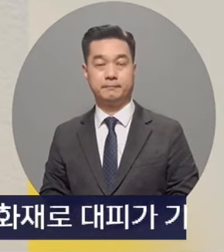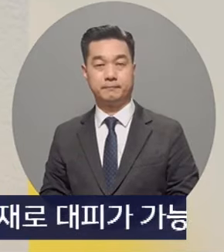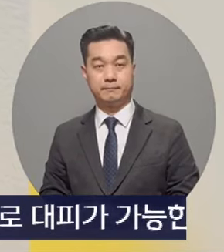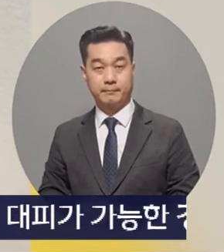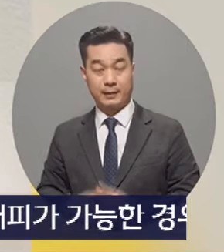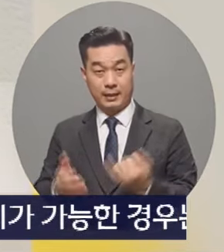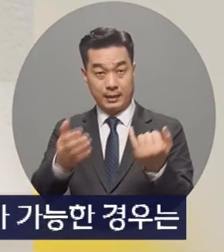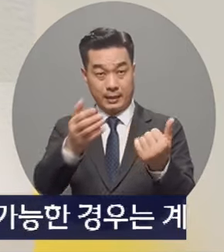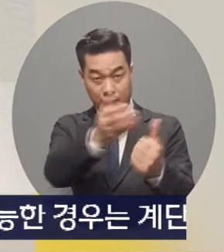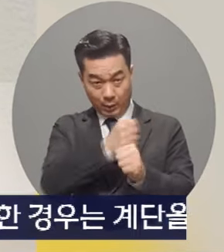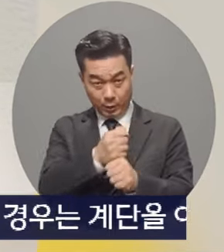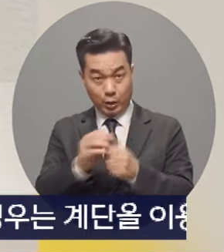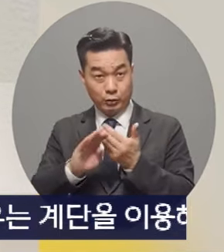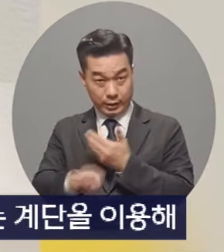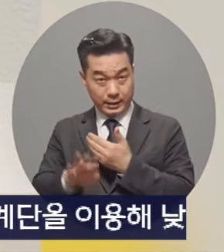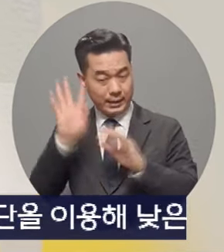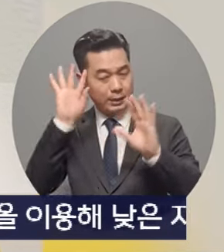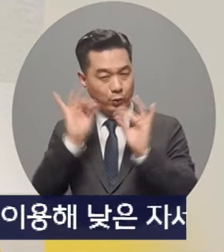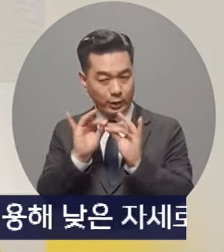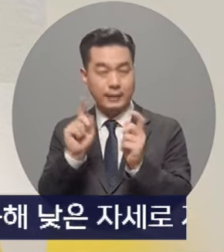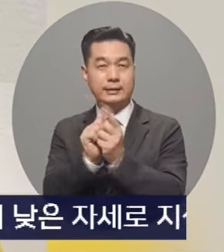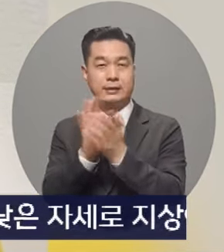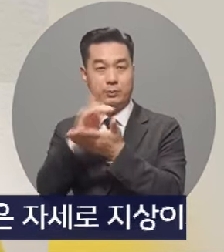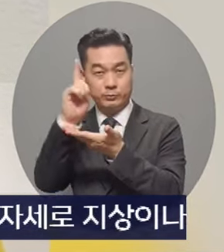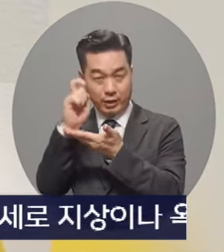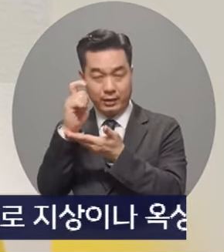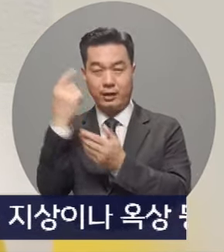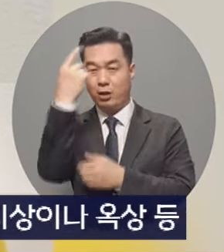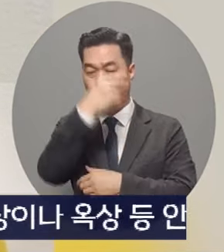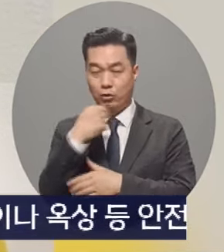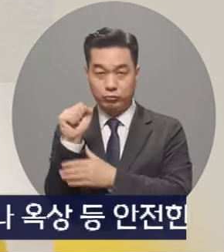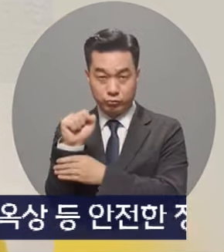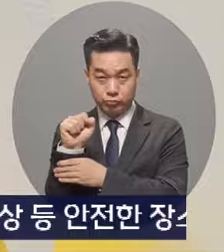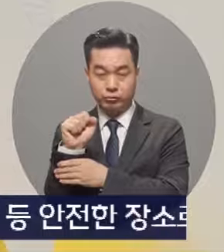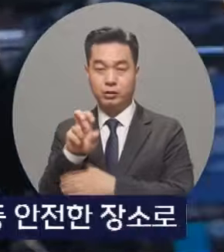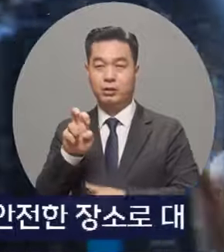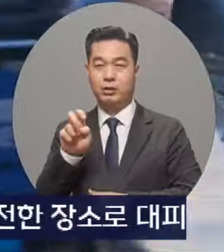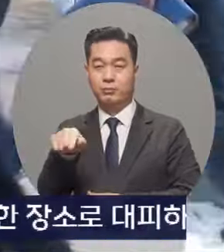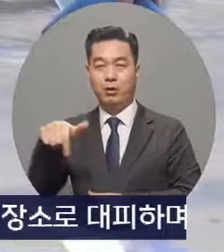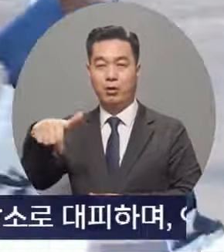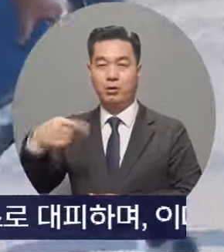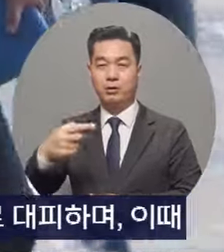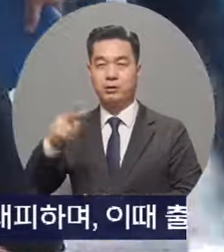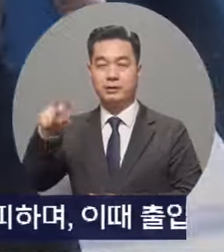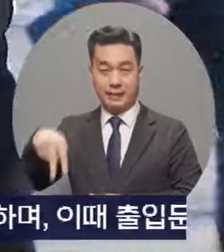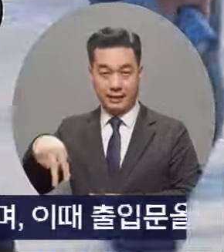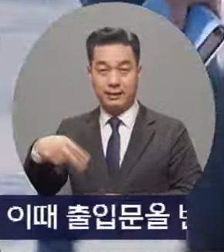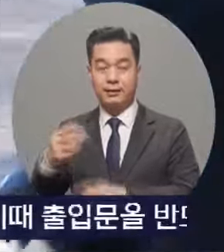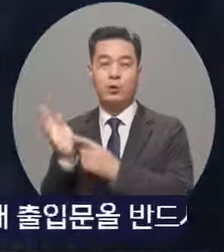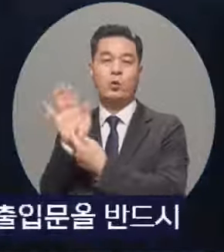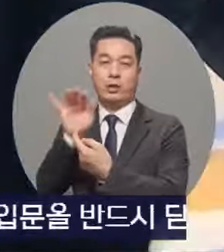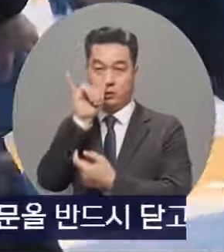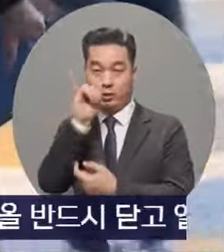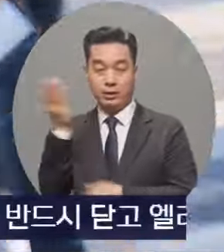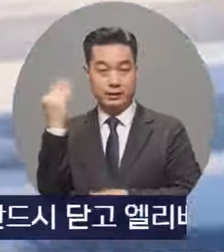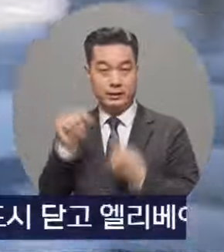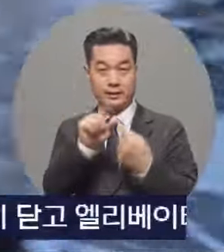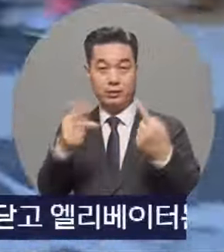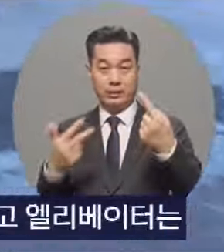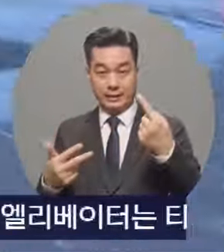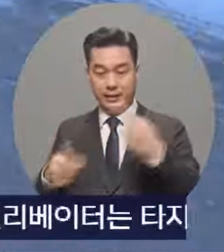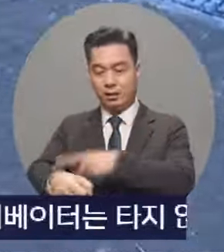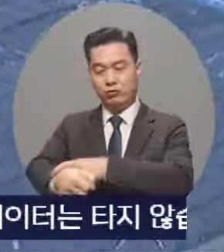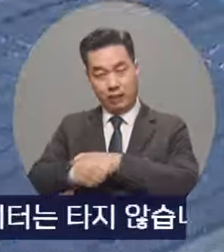뒤 이영복의 동의하에 직접 촬영한 전면 사진, 머그샷도 공개했습니다. 지난 7일 구속된 이영복은